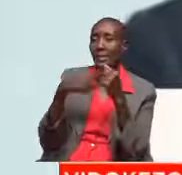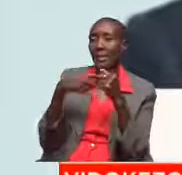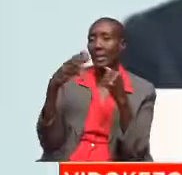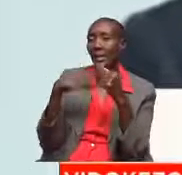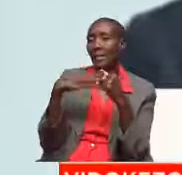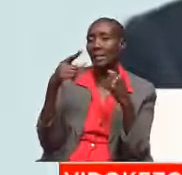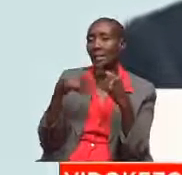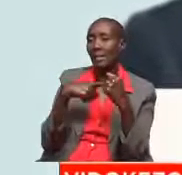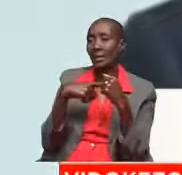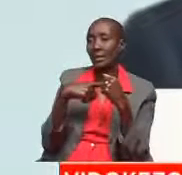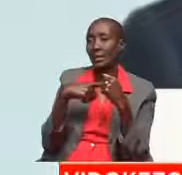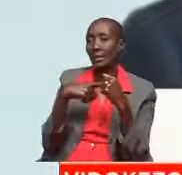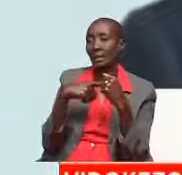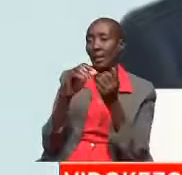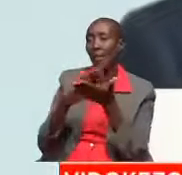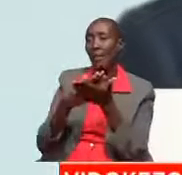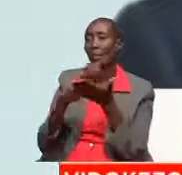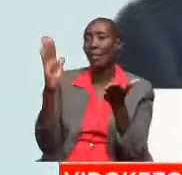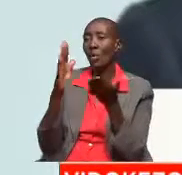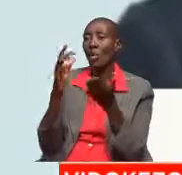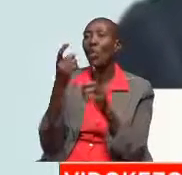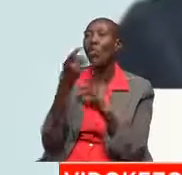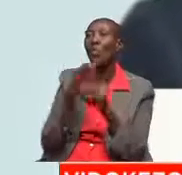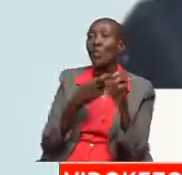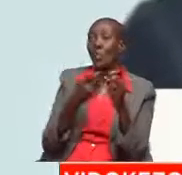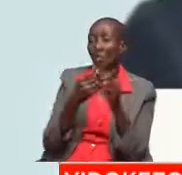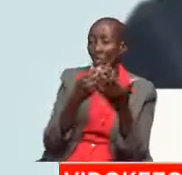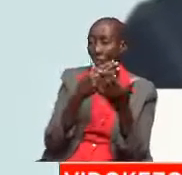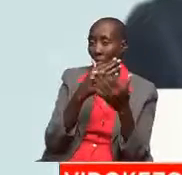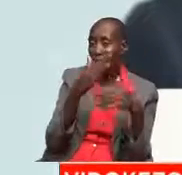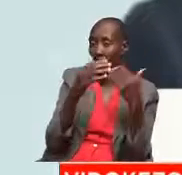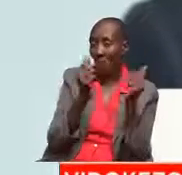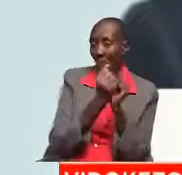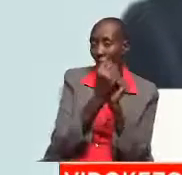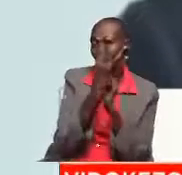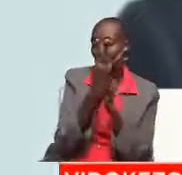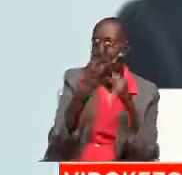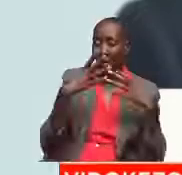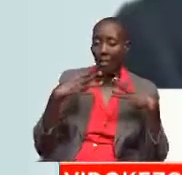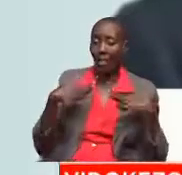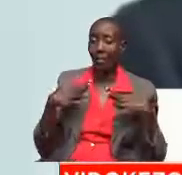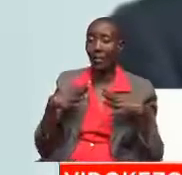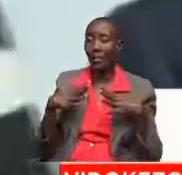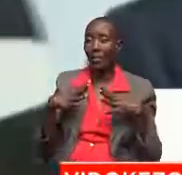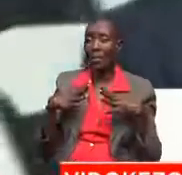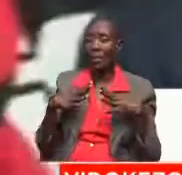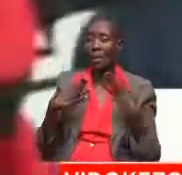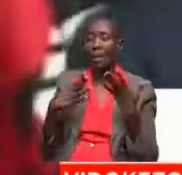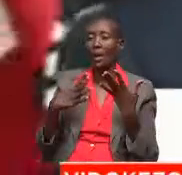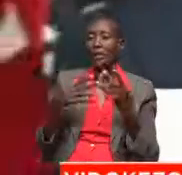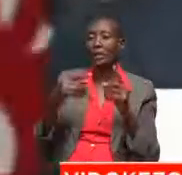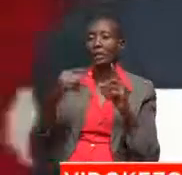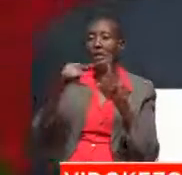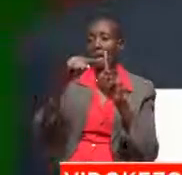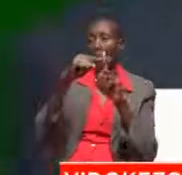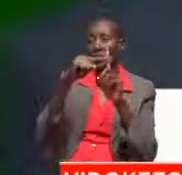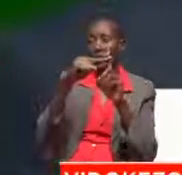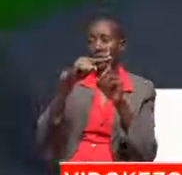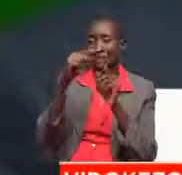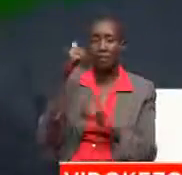696 samples, out of which 14 people have tested positive for the